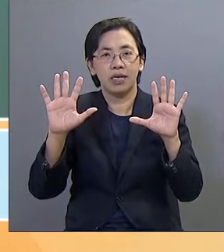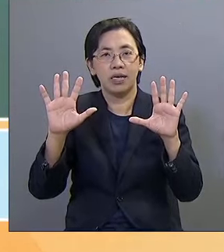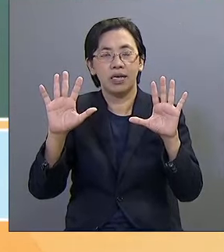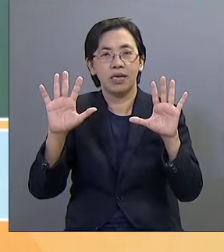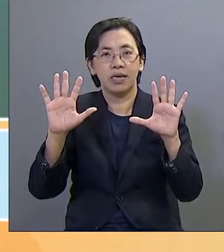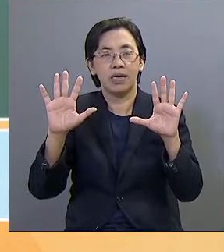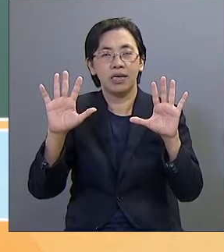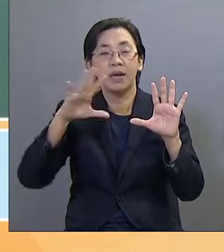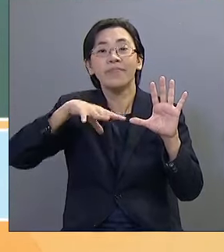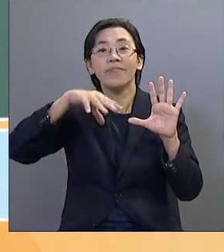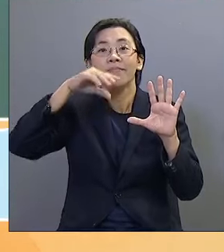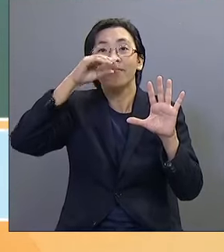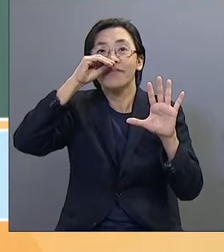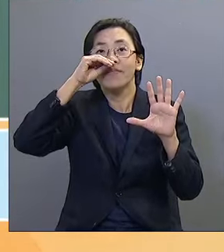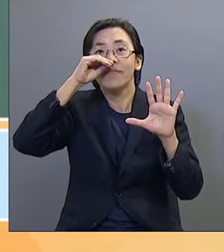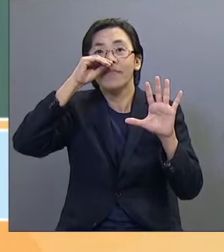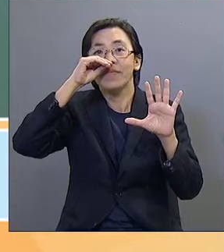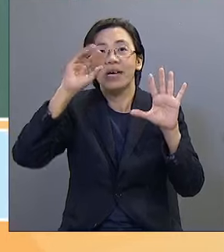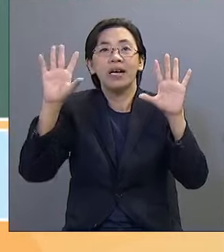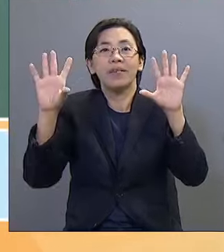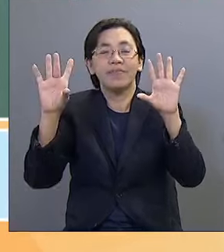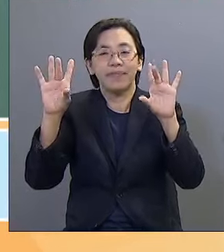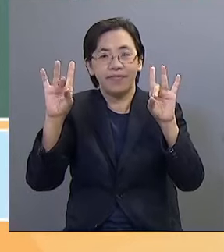คราวนี้หายใจเข้าครับเปลี่ยนนิ้วครับเปลี่ยนนิ้ว